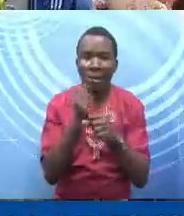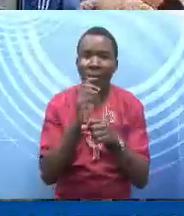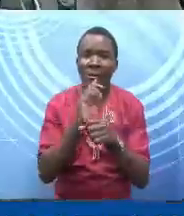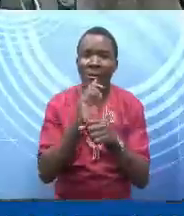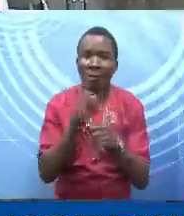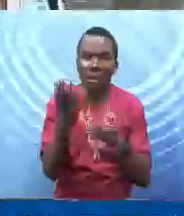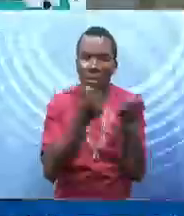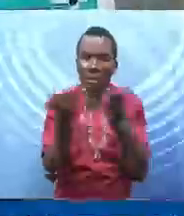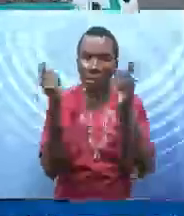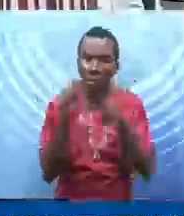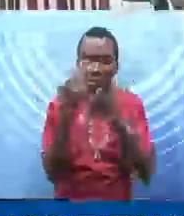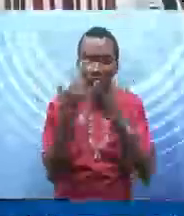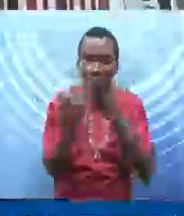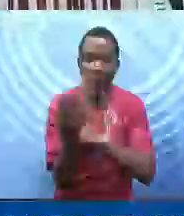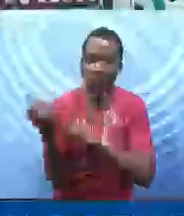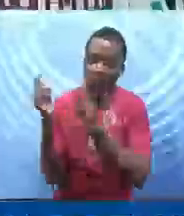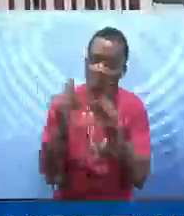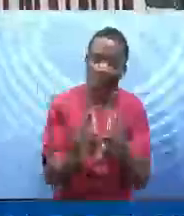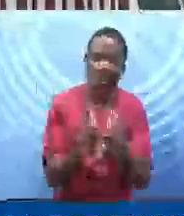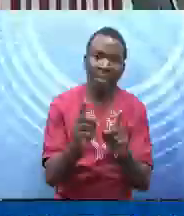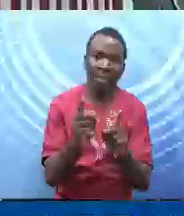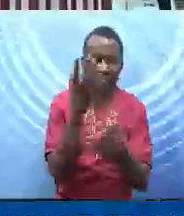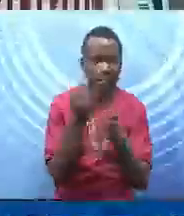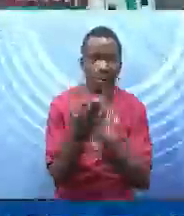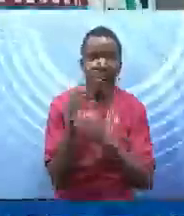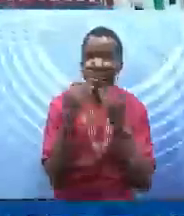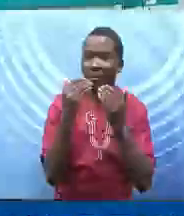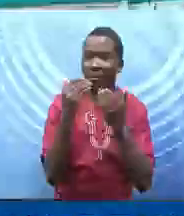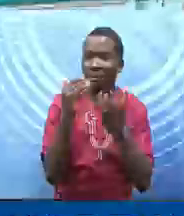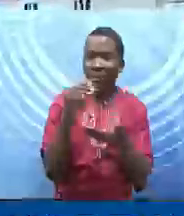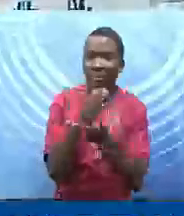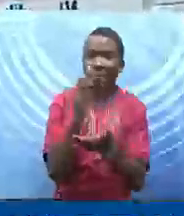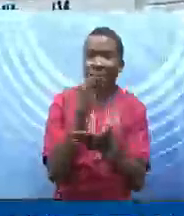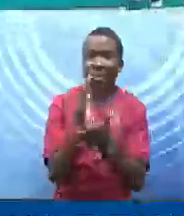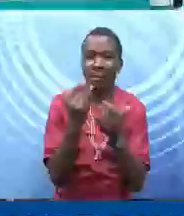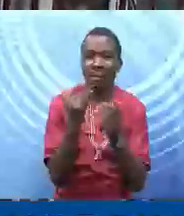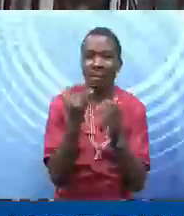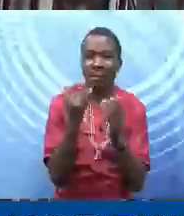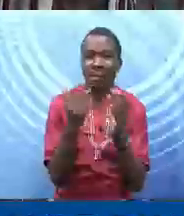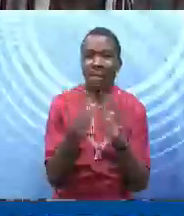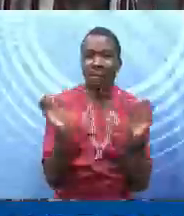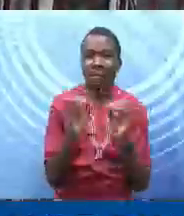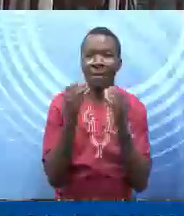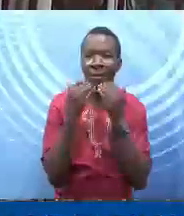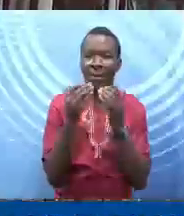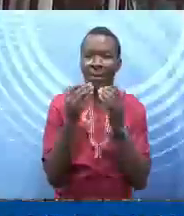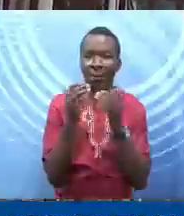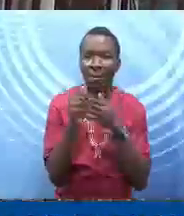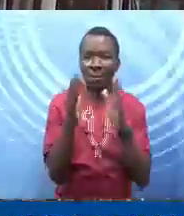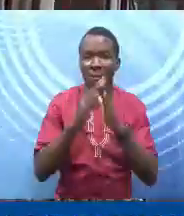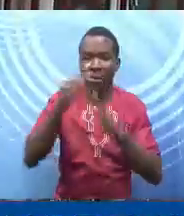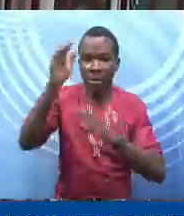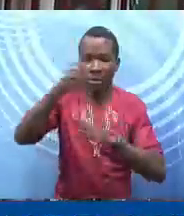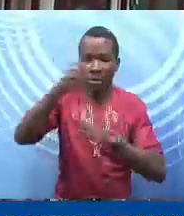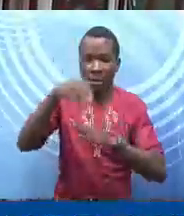ubu zisigaye zizinduka zikagera hano hakiri kare, turabashimira rwose. Ubu nta kibazo dufite. Dushimira n'ubuyobozi bw'umujyi wa Kigali,